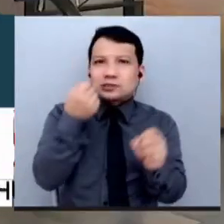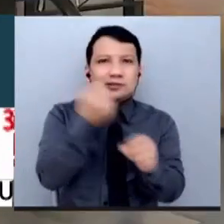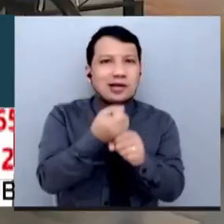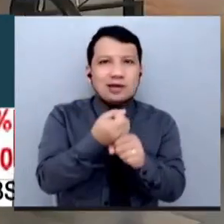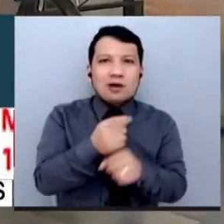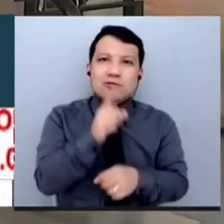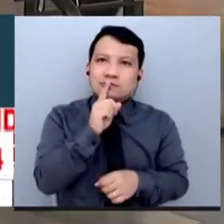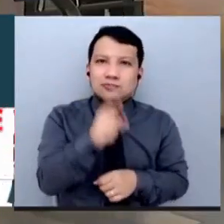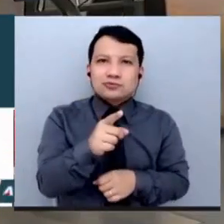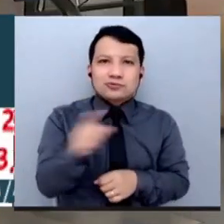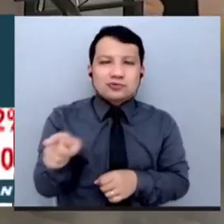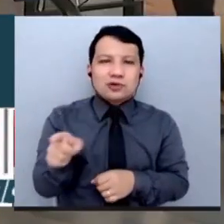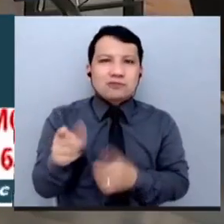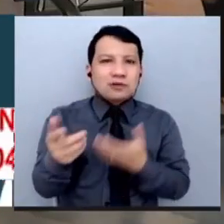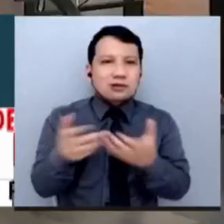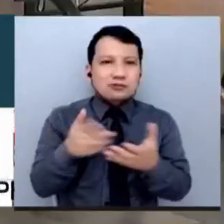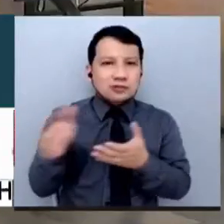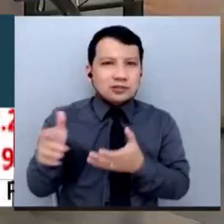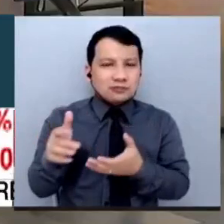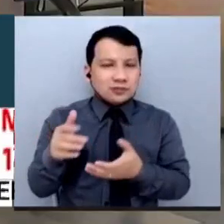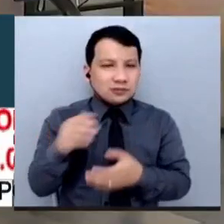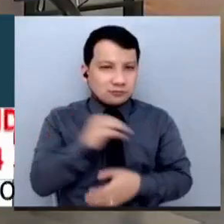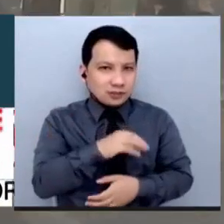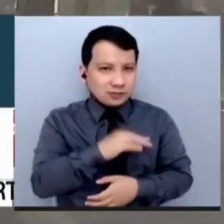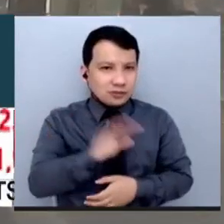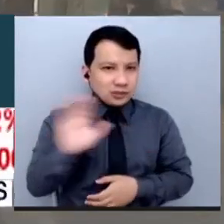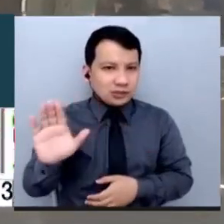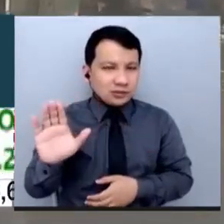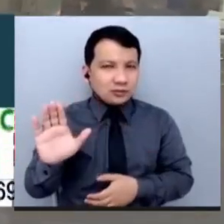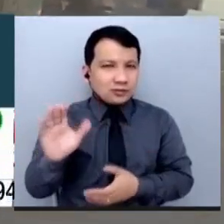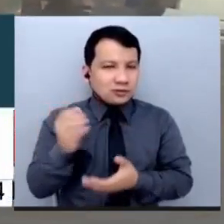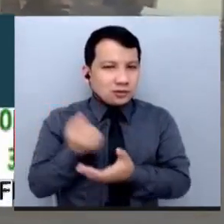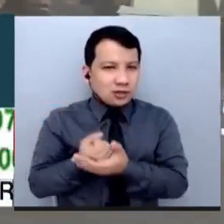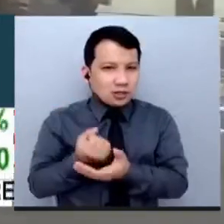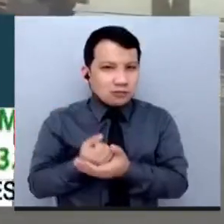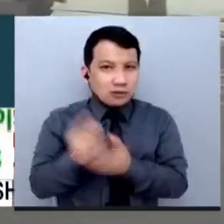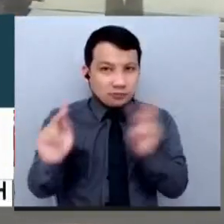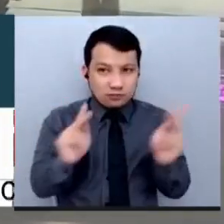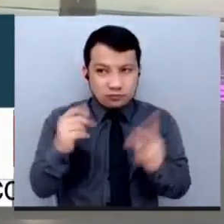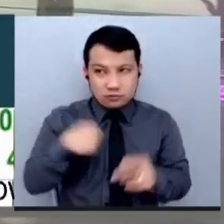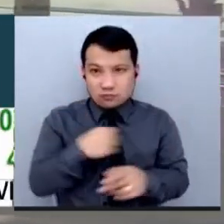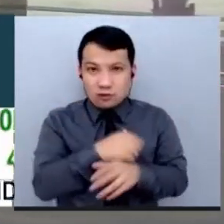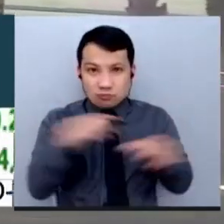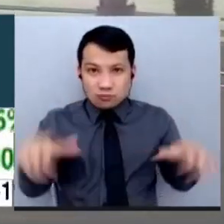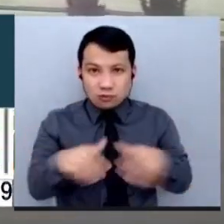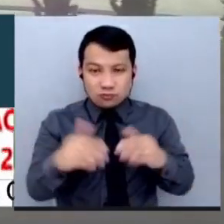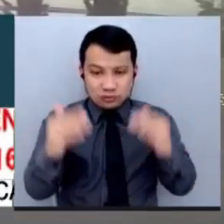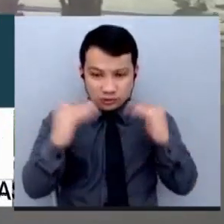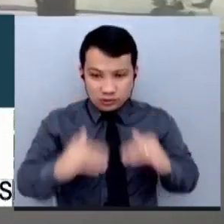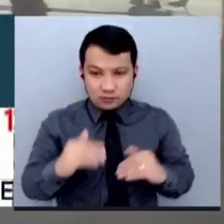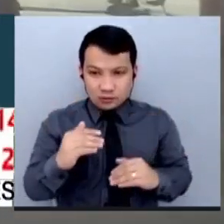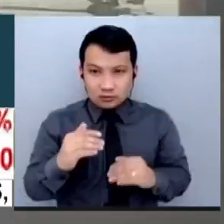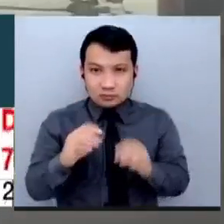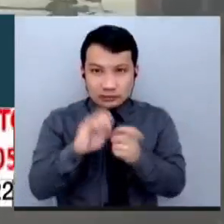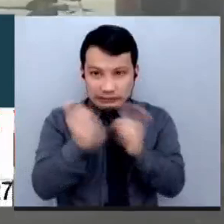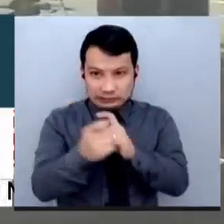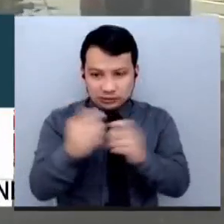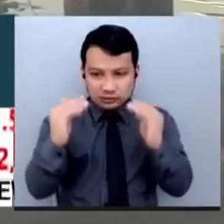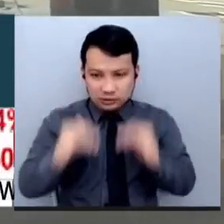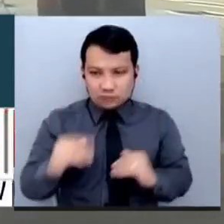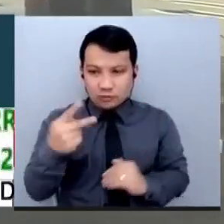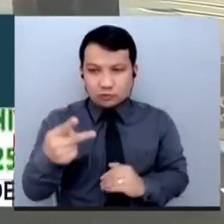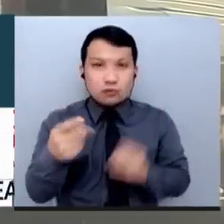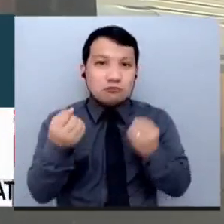talaga apektado yung kita ng ating mga kababayan. Di ba, pag nagbumaba sa alert level 2, mas madaming